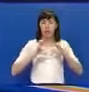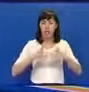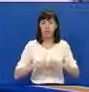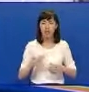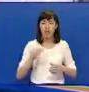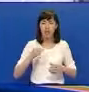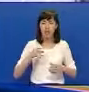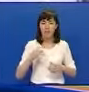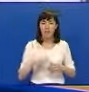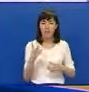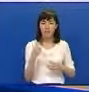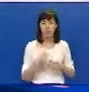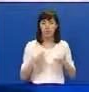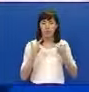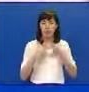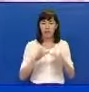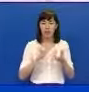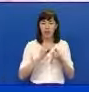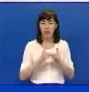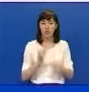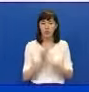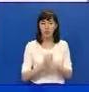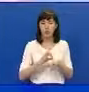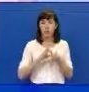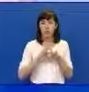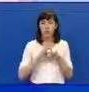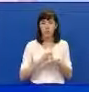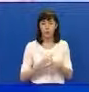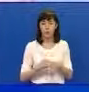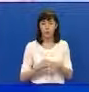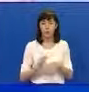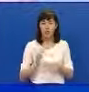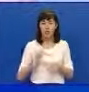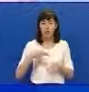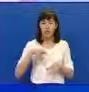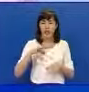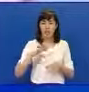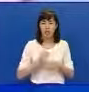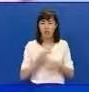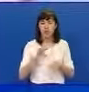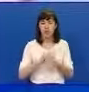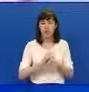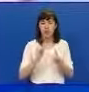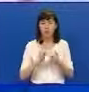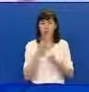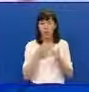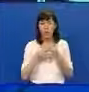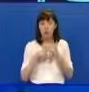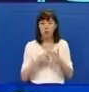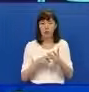желісін сандық технологияларға ауыстыру бойынша жұмыс жүргізіліп жатыр. HD форматқа көшу уақыт талабы дейді Бақтияр